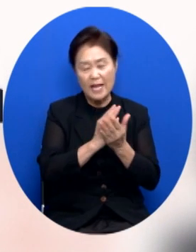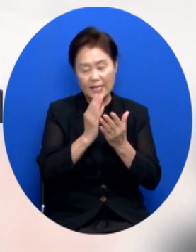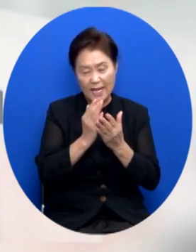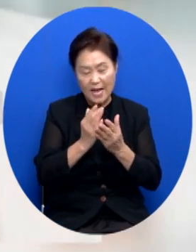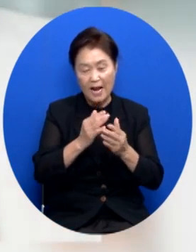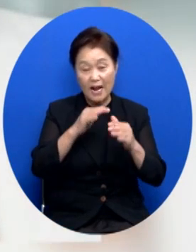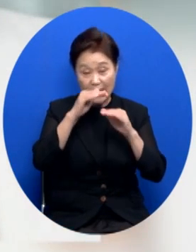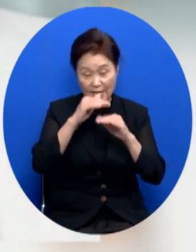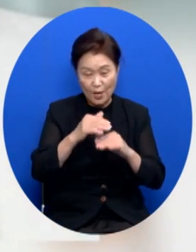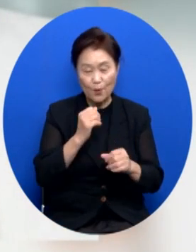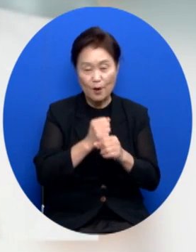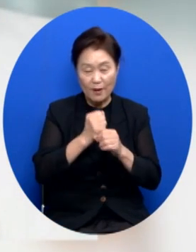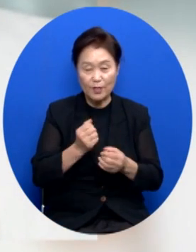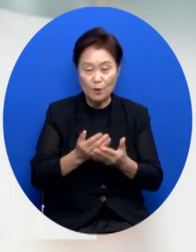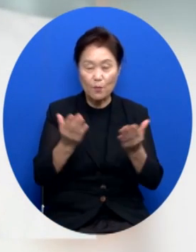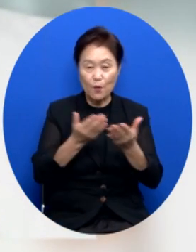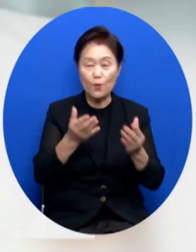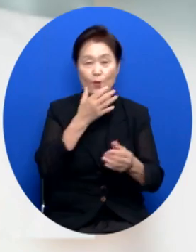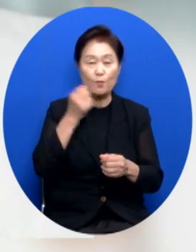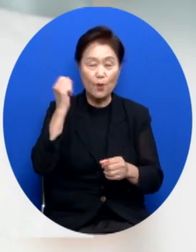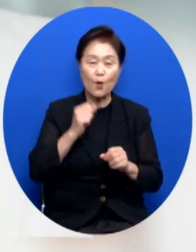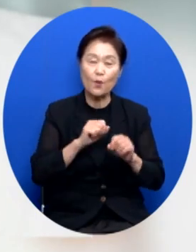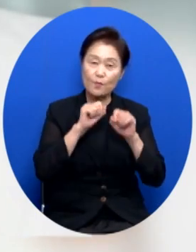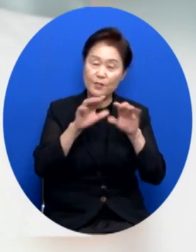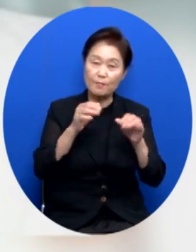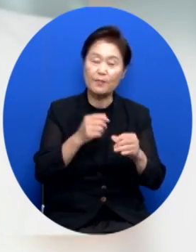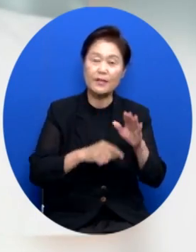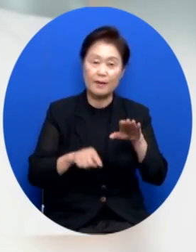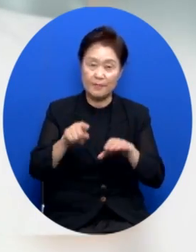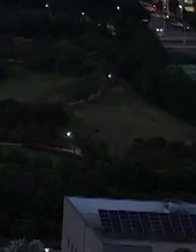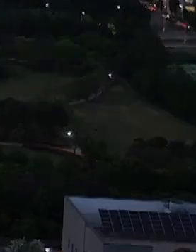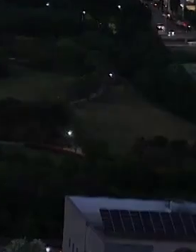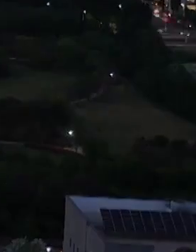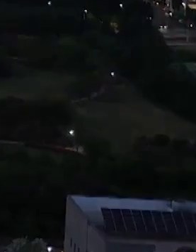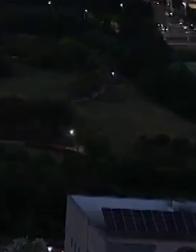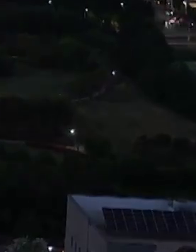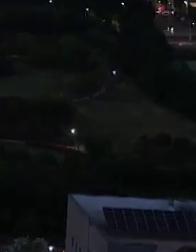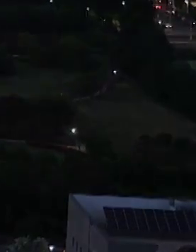콘텐츠 형식으로 배포해 복음 전파에 앞장설 예정입니다.